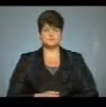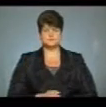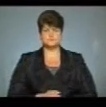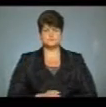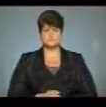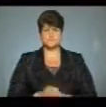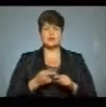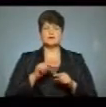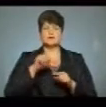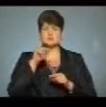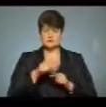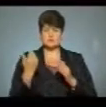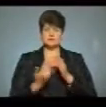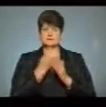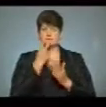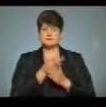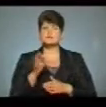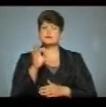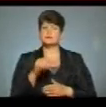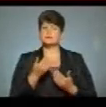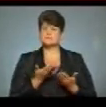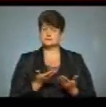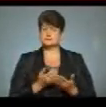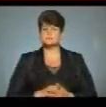І у цьому випуску дивіться про таке.